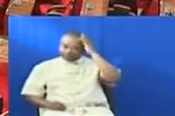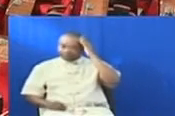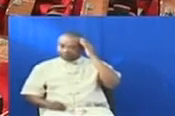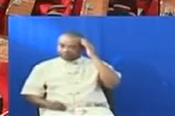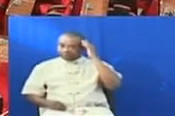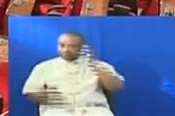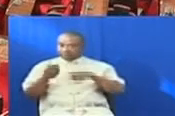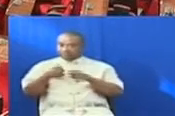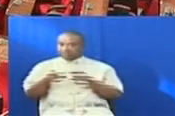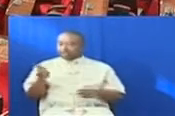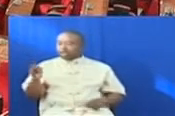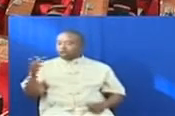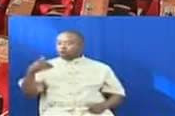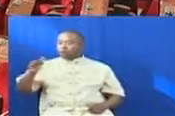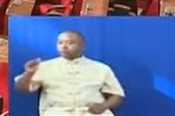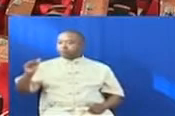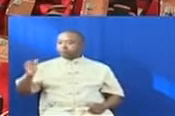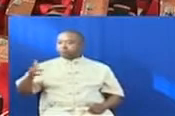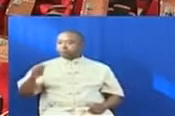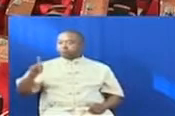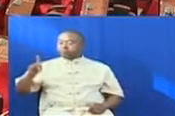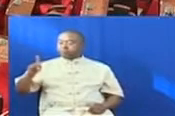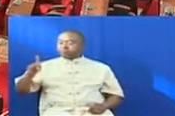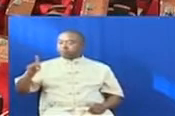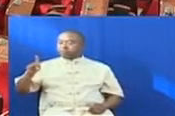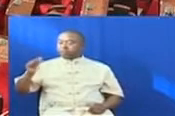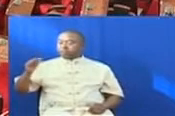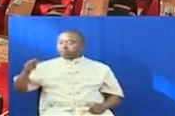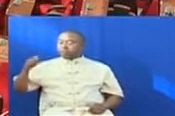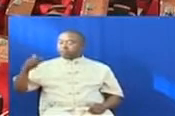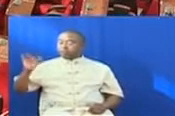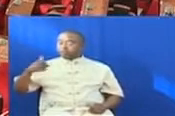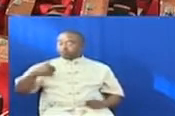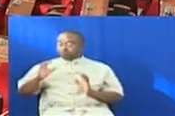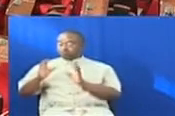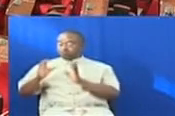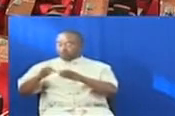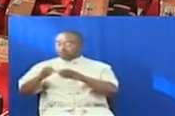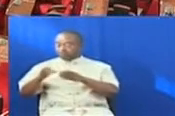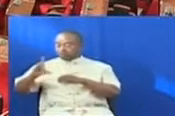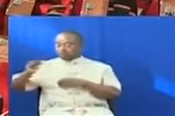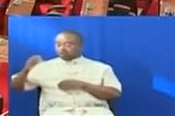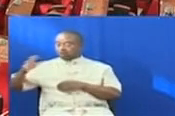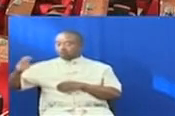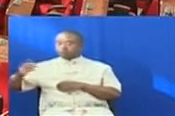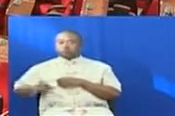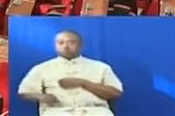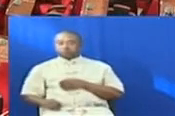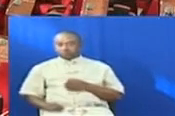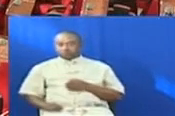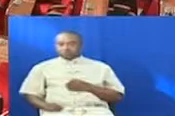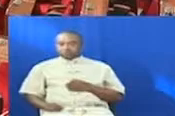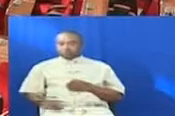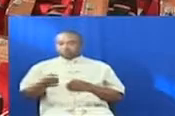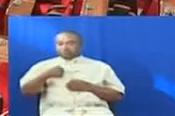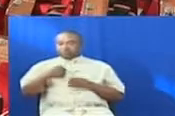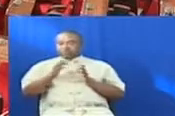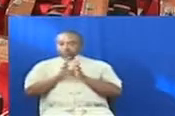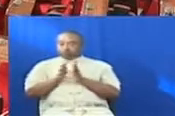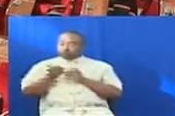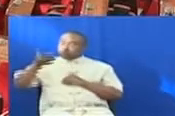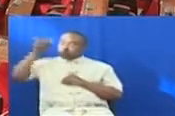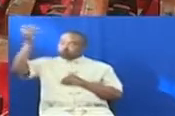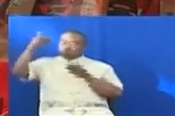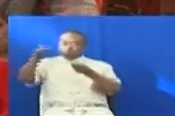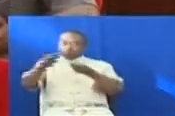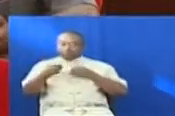hoja hii ya kamati ya laki. Mheshimiwa Naibu Spika, kwanza nimshukuru Mwenyezi Mungu kupata nafasi